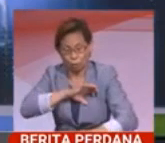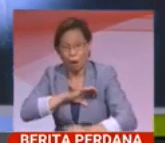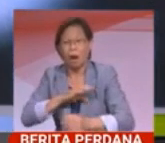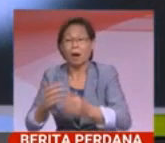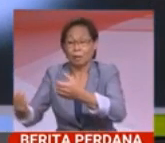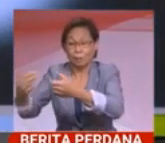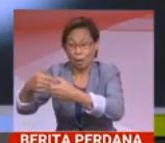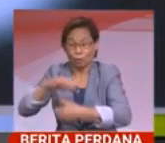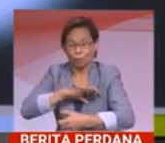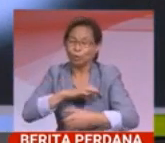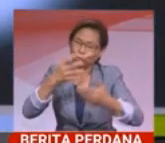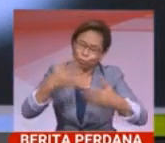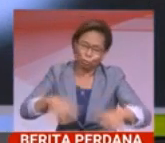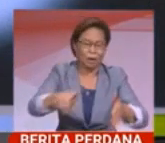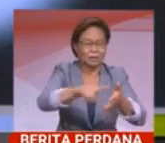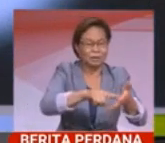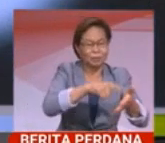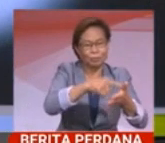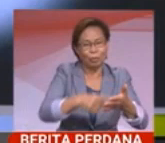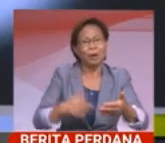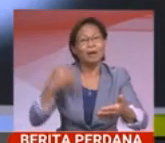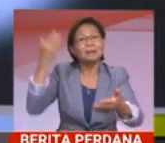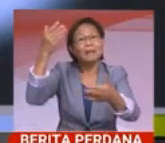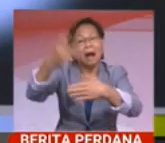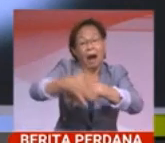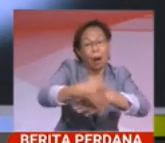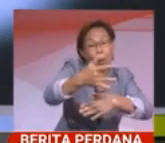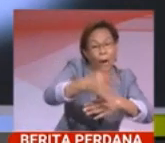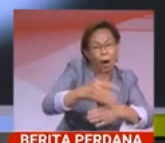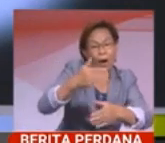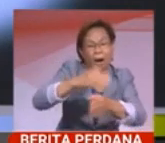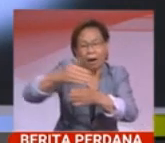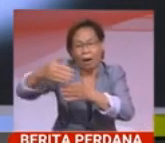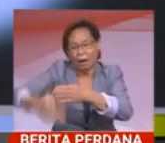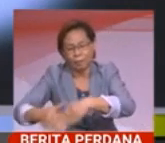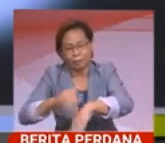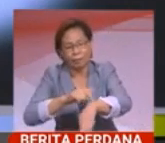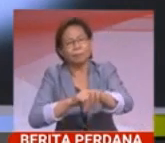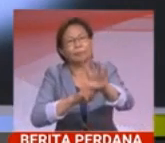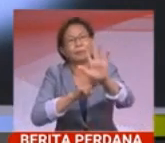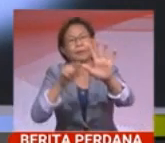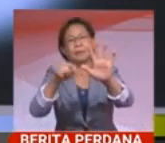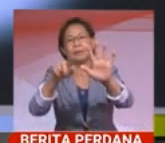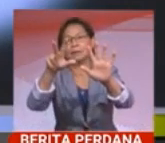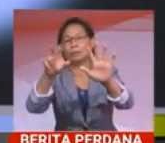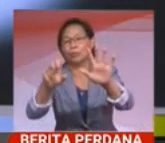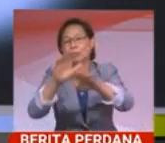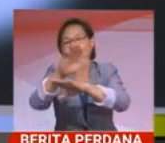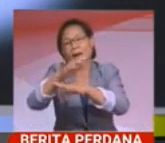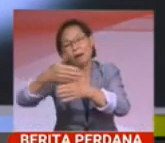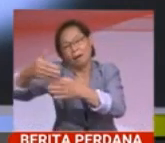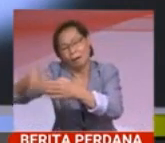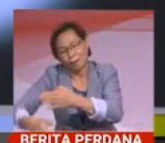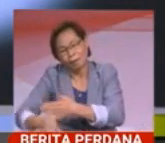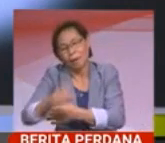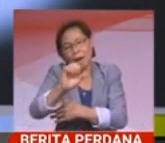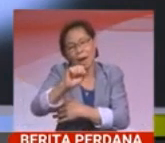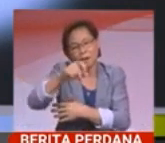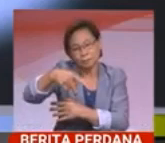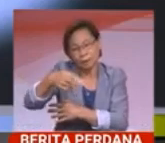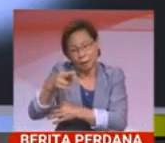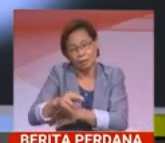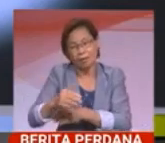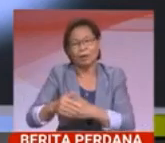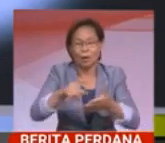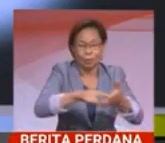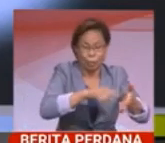telah menunaikan hak mereka sehingga proses pengujian awal itu profile reamer 30 petang tadi menurut xeroncaia pilihanraya spr